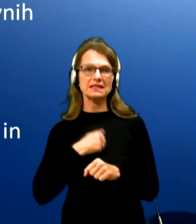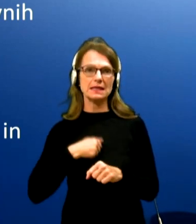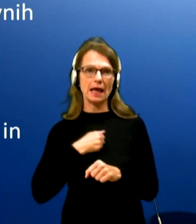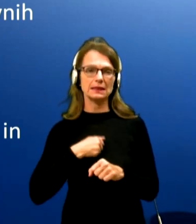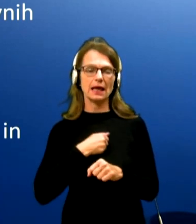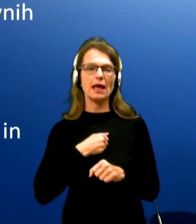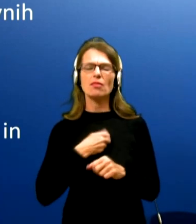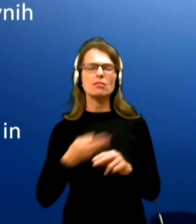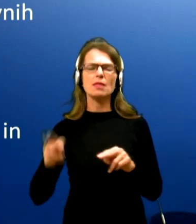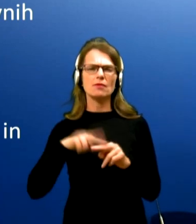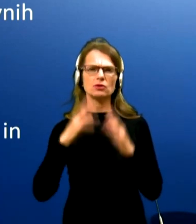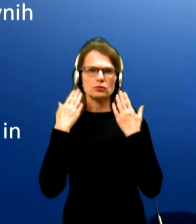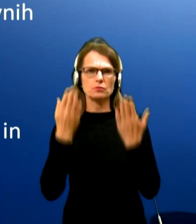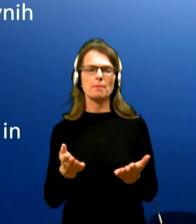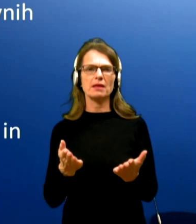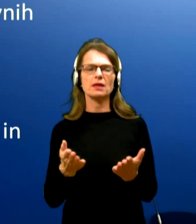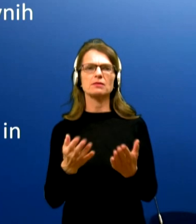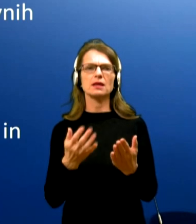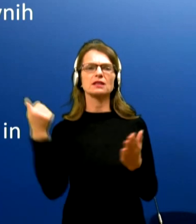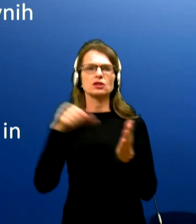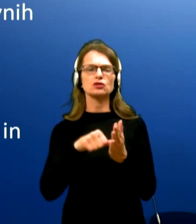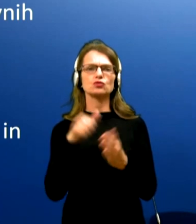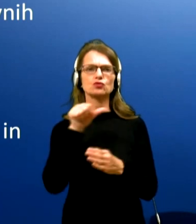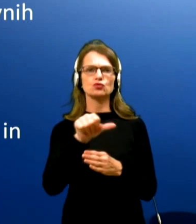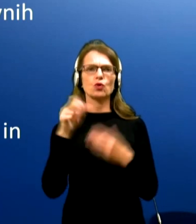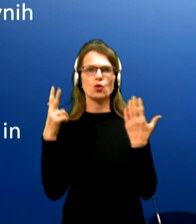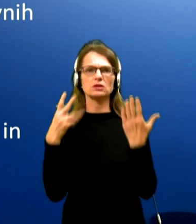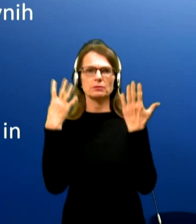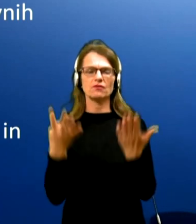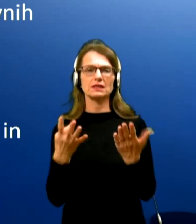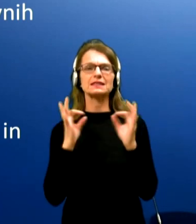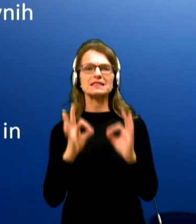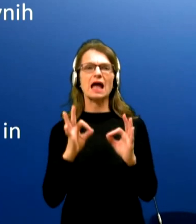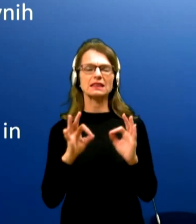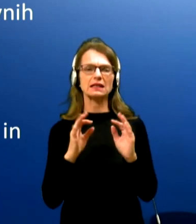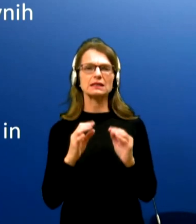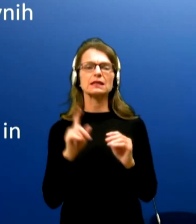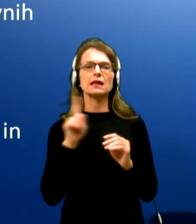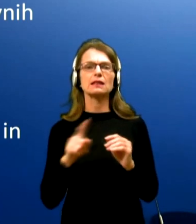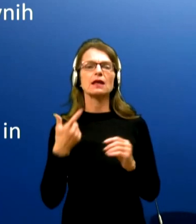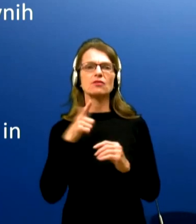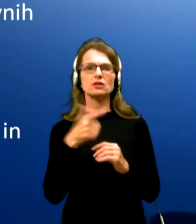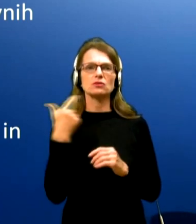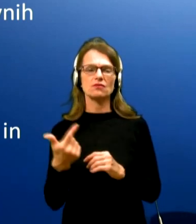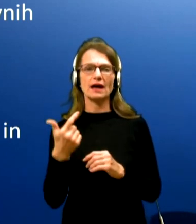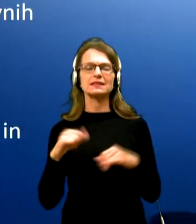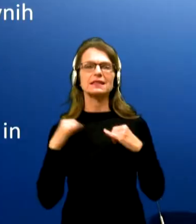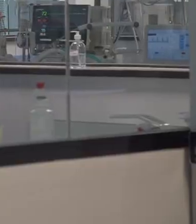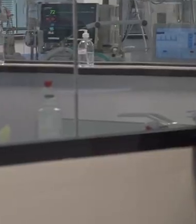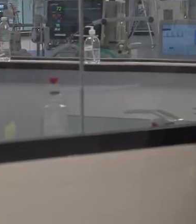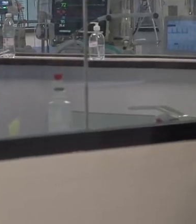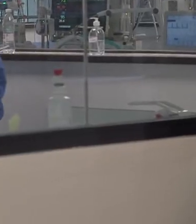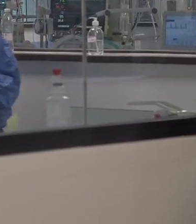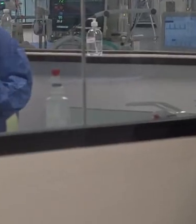maksimalno namenjenih kar 1198 standardnih in 220 intenzivnih